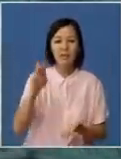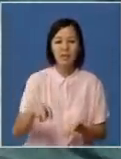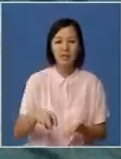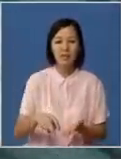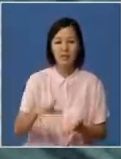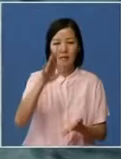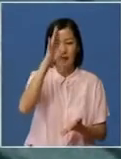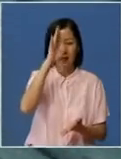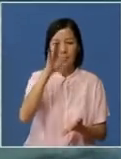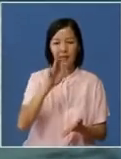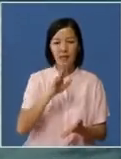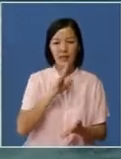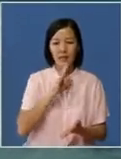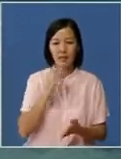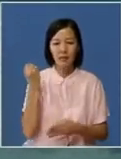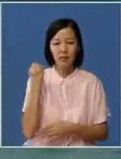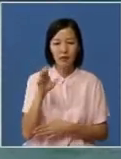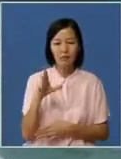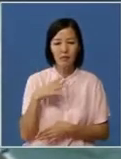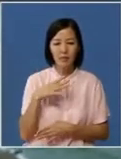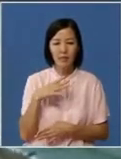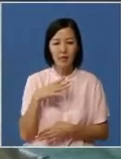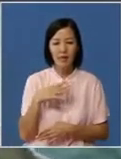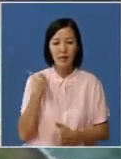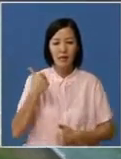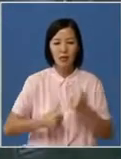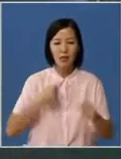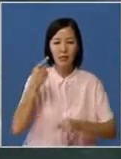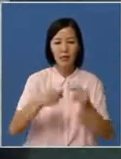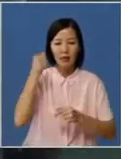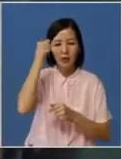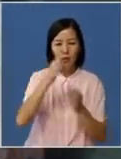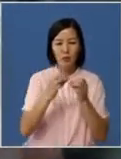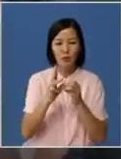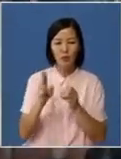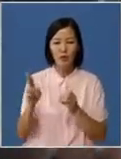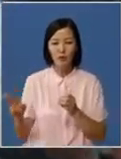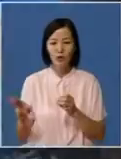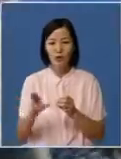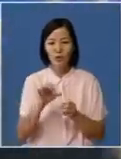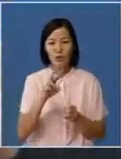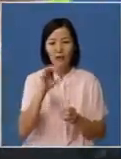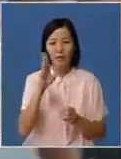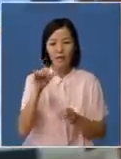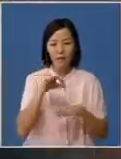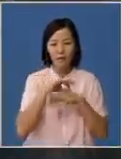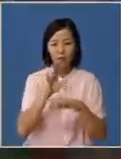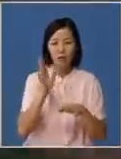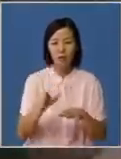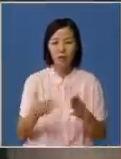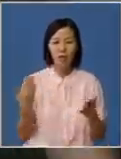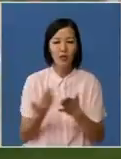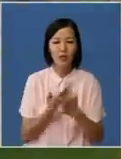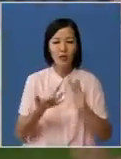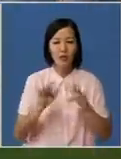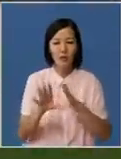ерлер арасында Джейкоб Майер жеңімпаз атанды. Айта кетейік, жарыс келесі жылы 13 қыркүйекте Словенияда ұйымдастырылады. Топтаманы ғаламтор